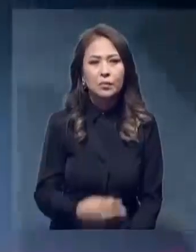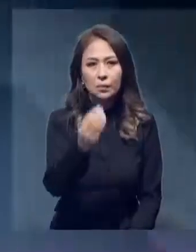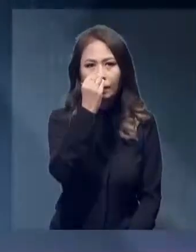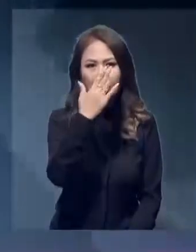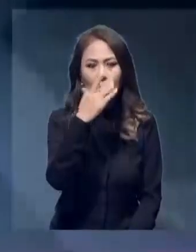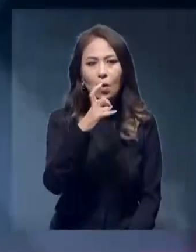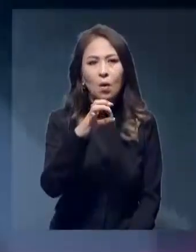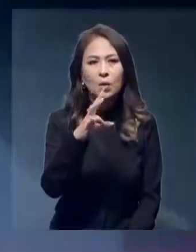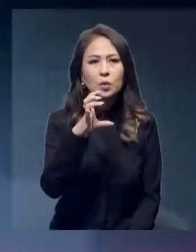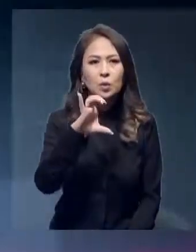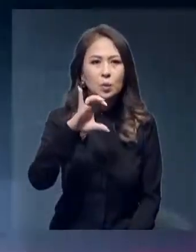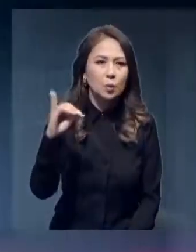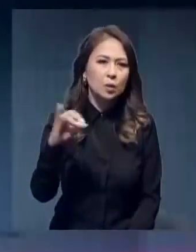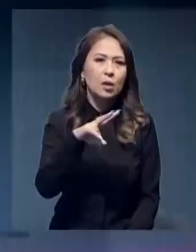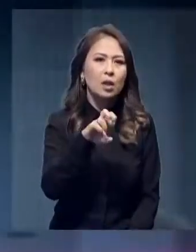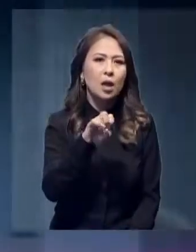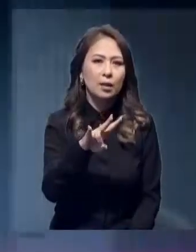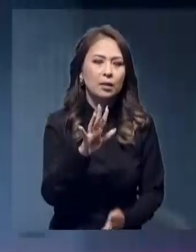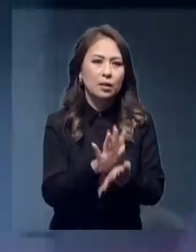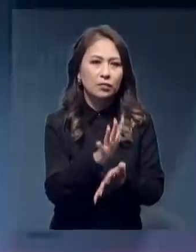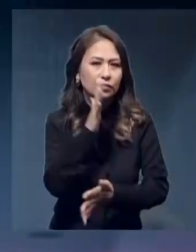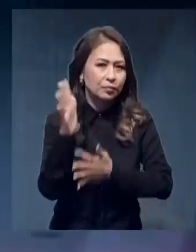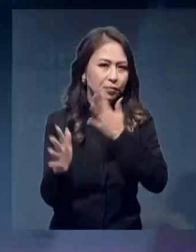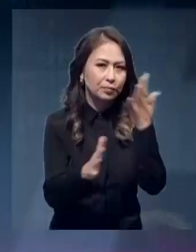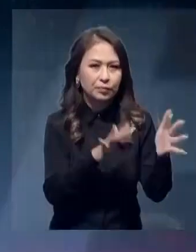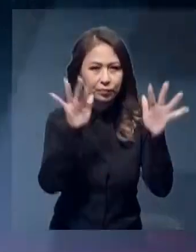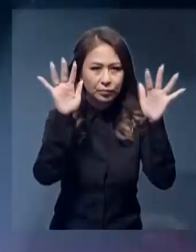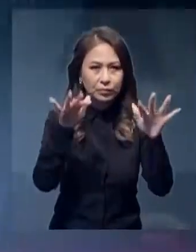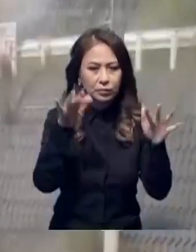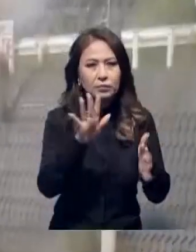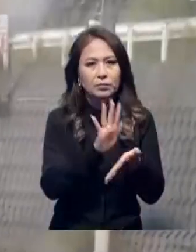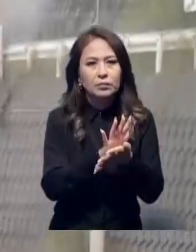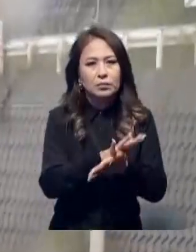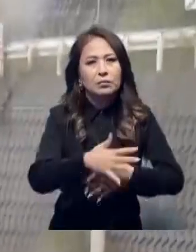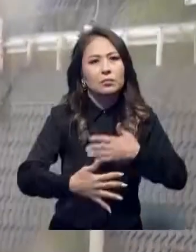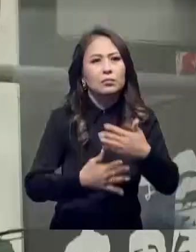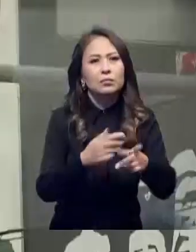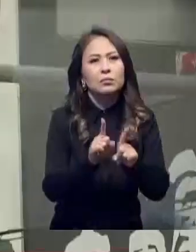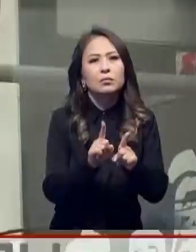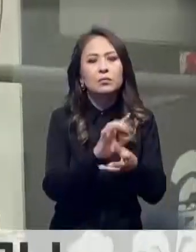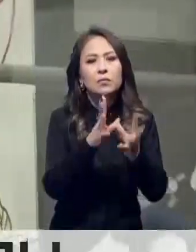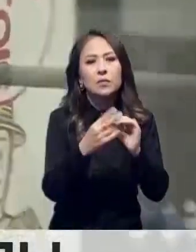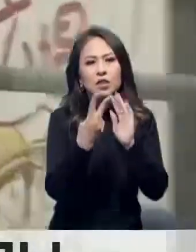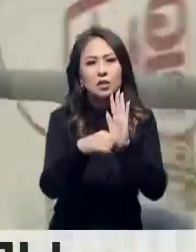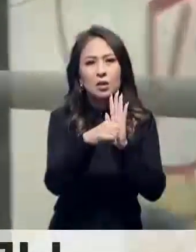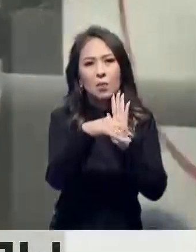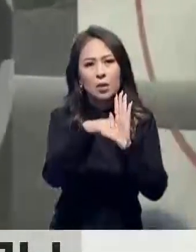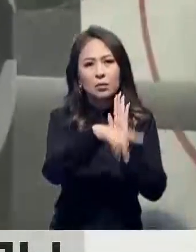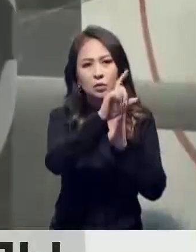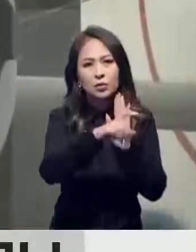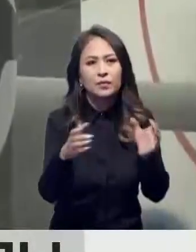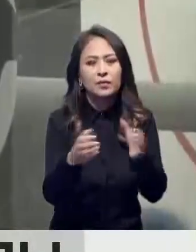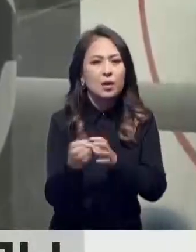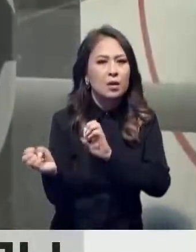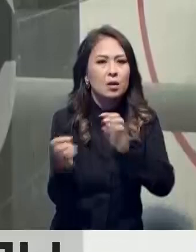Жапонияның Хансю аралына лан тайфуны жетті. Жел күшейіп, нөсер селдетіп жатыр. Лай көшкіні жүру қаупі бар. Сондықтан 26 мың